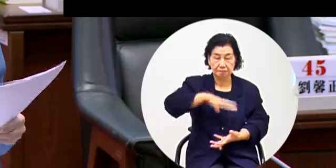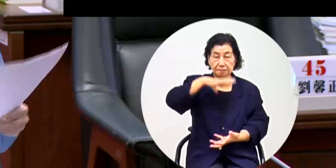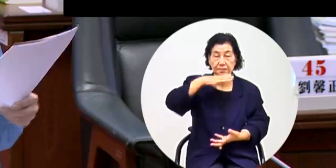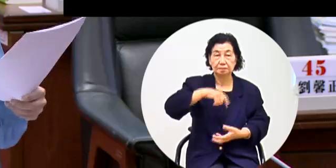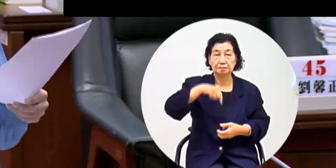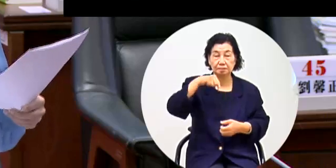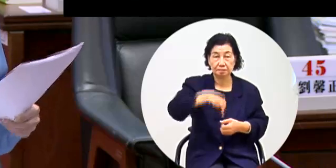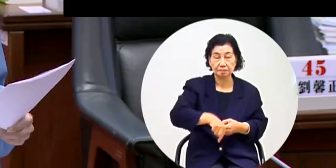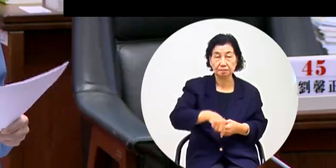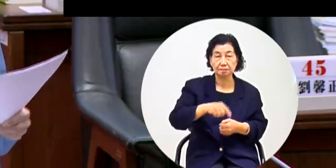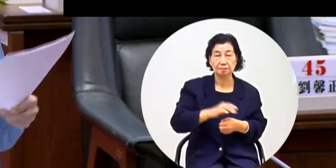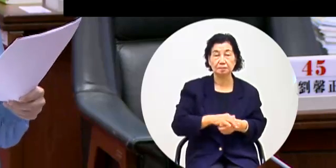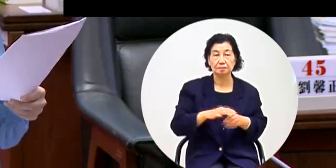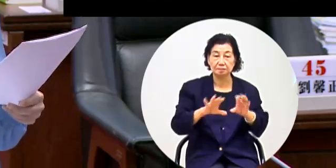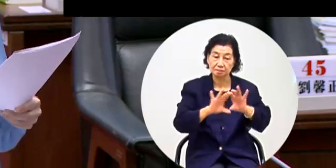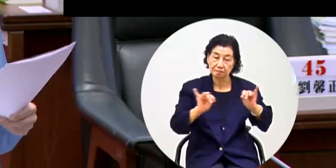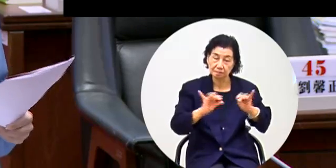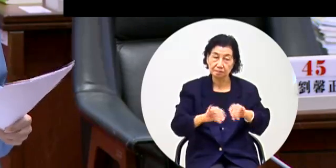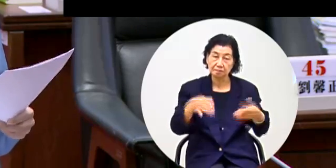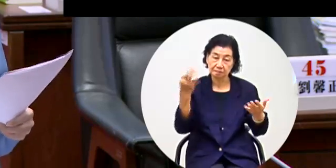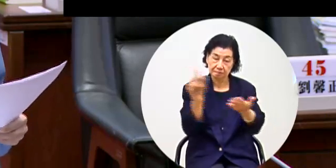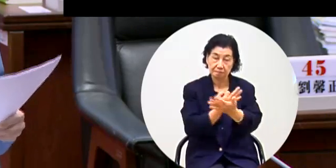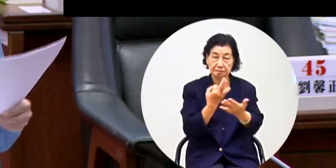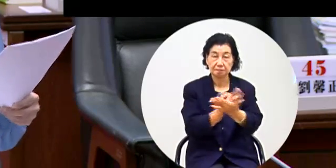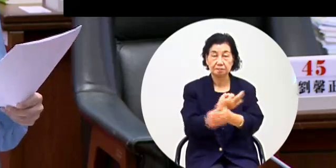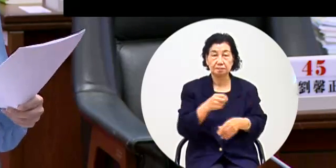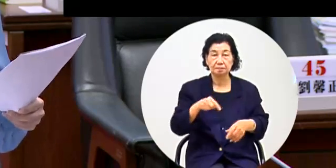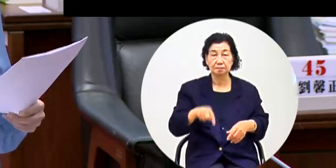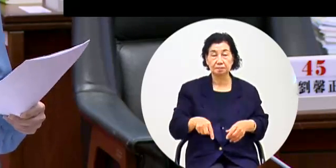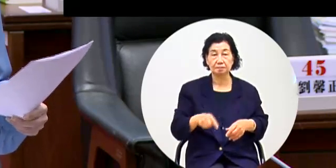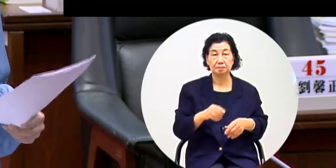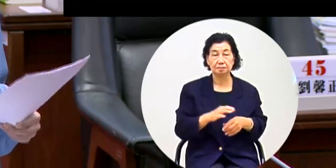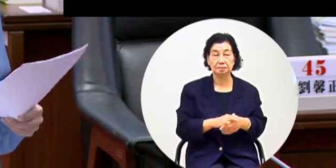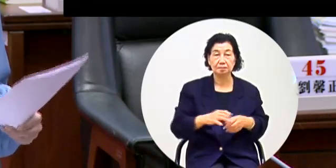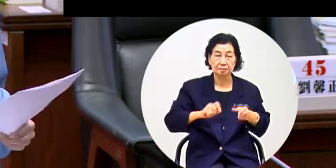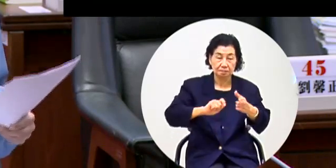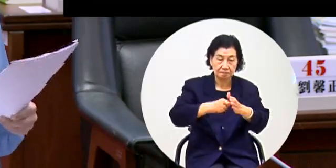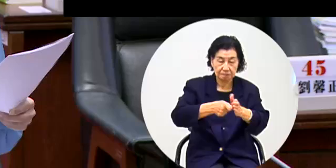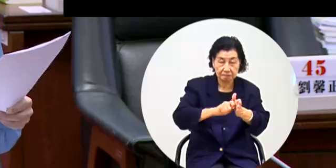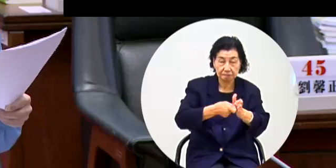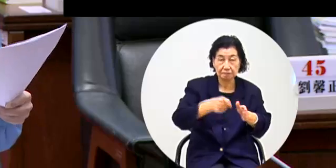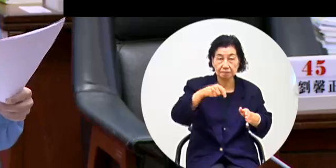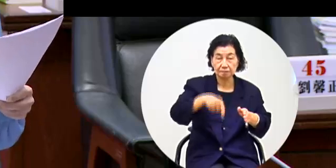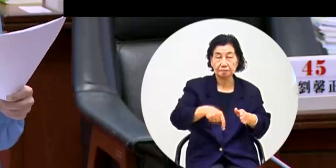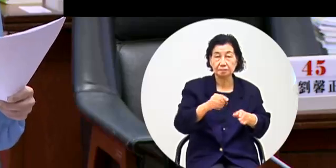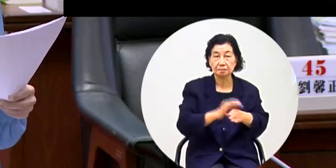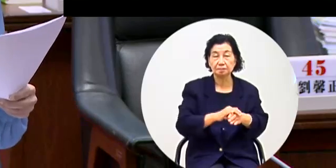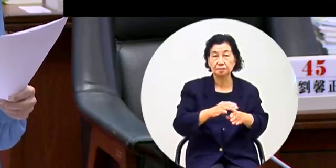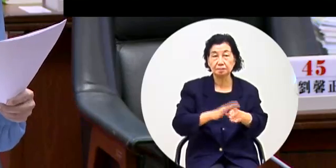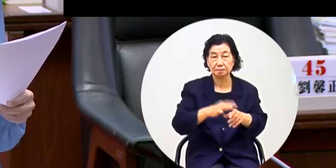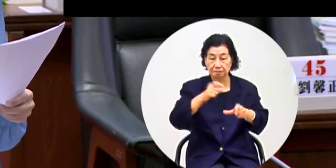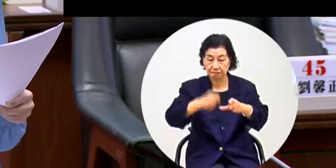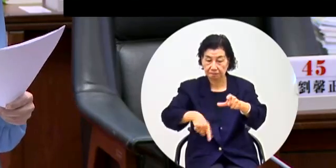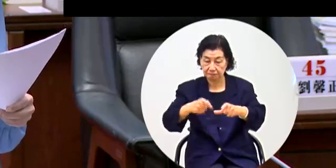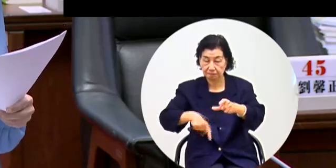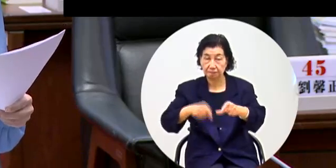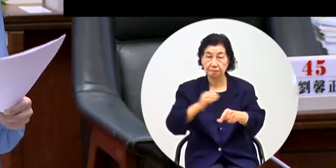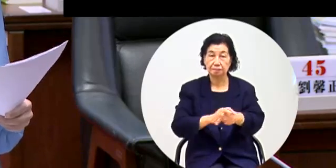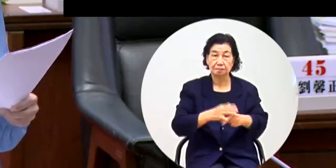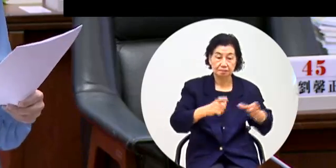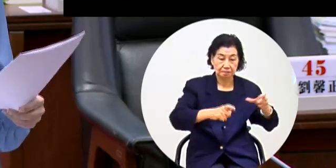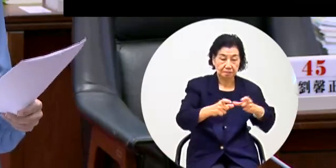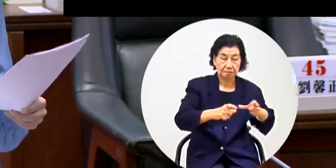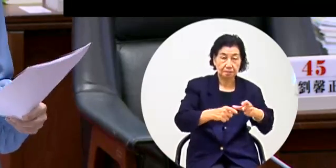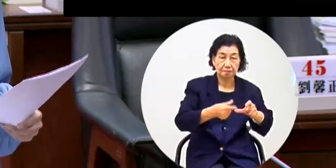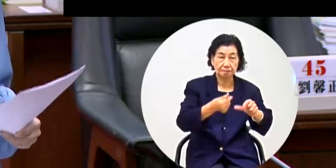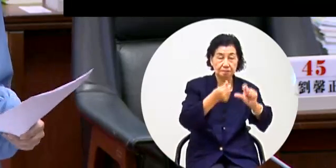我们说我们的这些螺丝产业是在农地上面，怎么样让它有一个正确的一个园区的时候，我们牵涉到的就是土地的